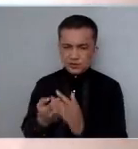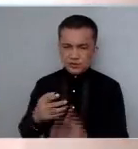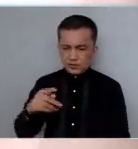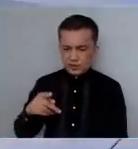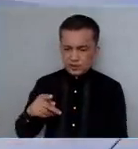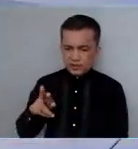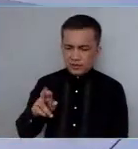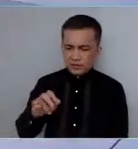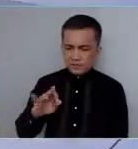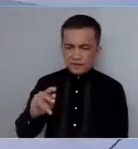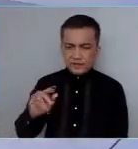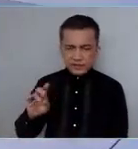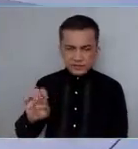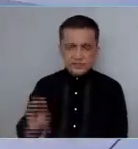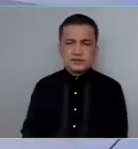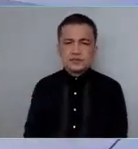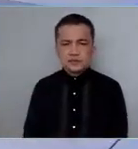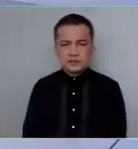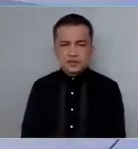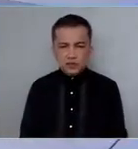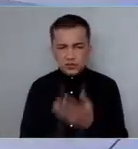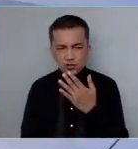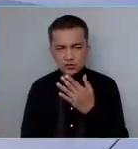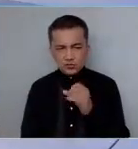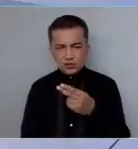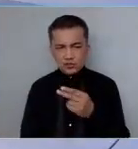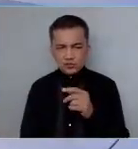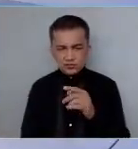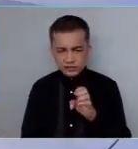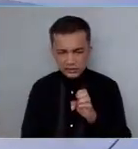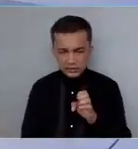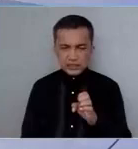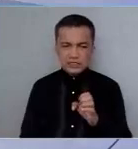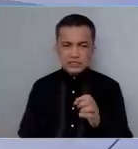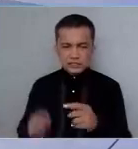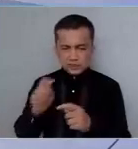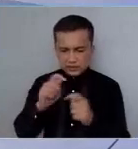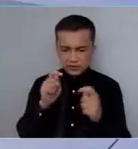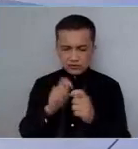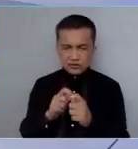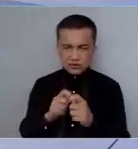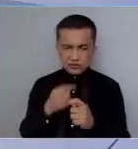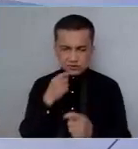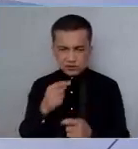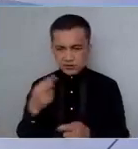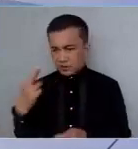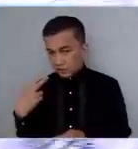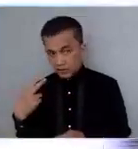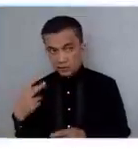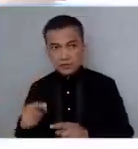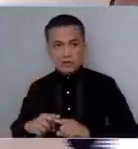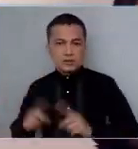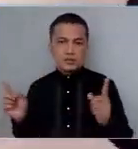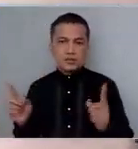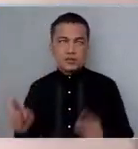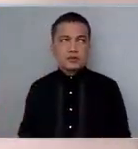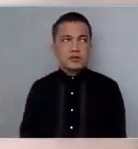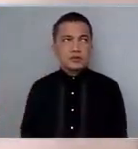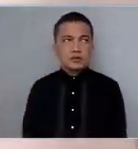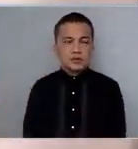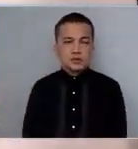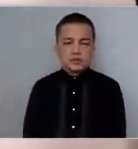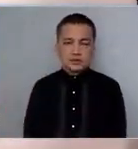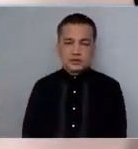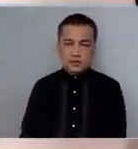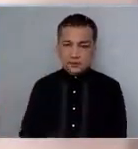usually ang preferred ng customer? Yung color shade, kailangan exacto. Kasi minsan, yung kapag sinabi natin red, iba yung... Iba yung Nazareno